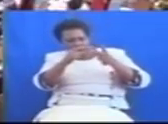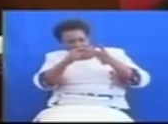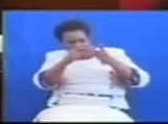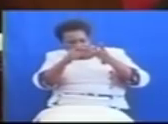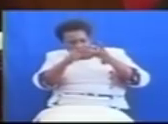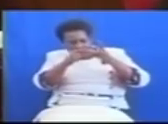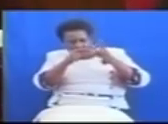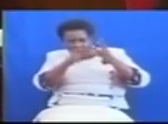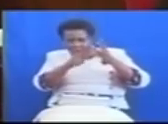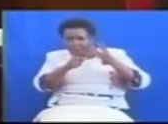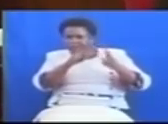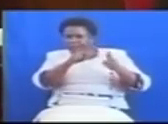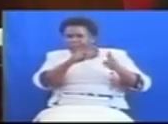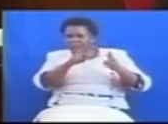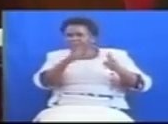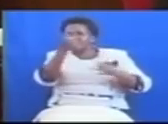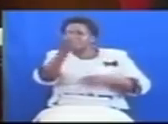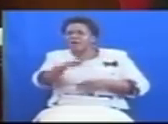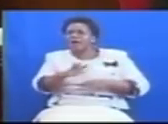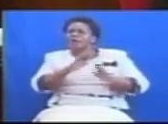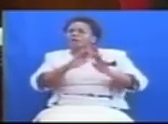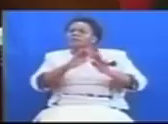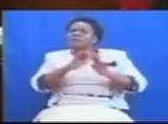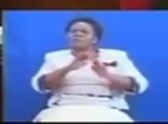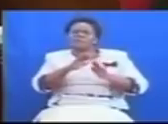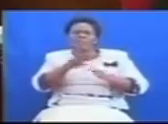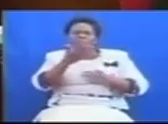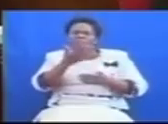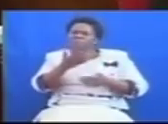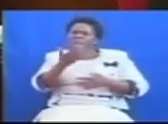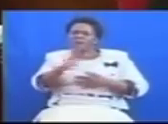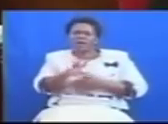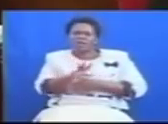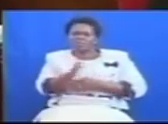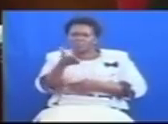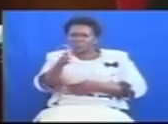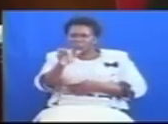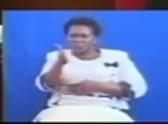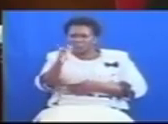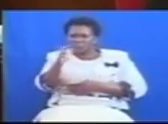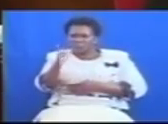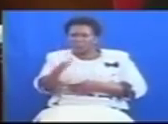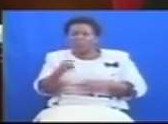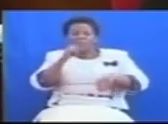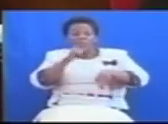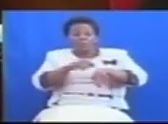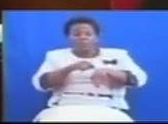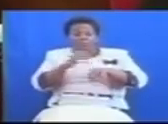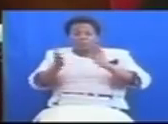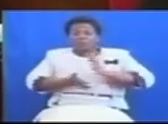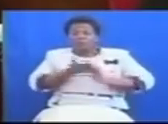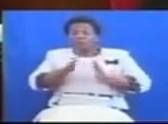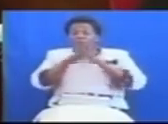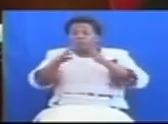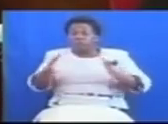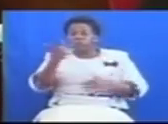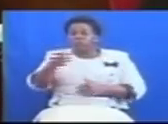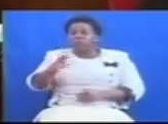Kilimaniewa yamekuwa yanapata maji kwa kusuasua sana. Lakini wakati huo tuna chanzo kikubwa cha maji kinachotokana